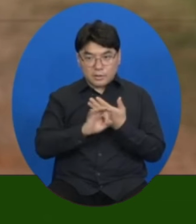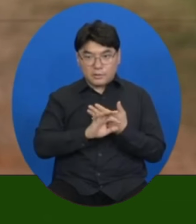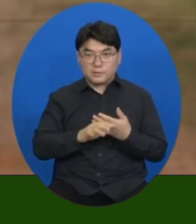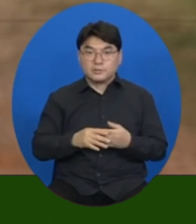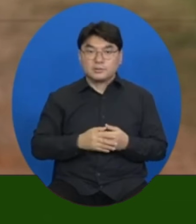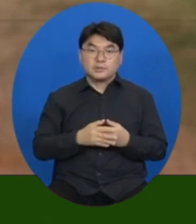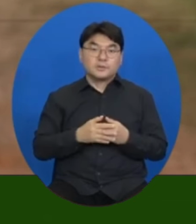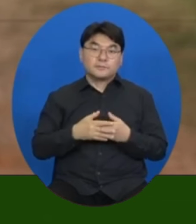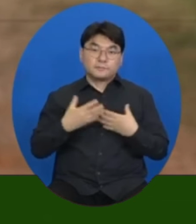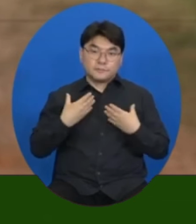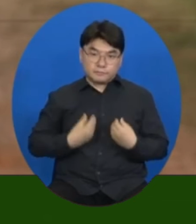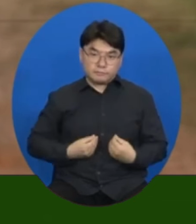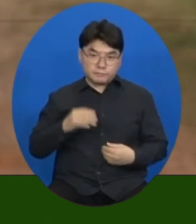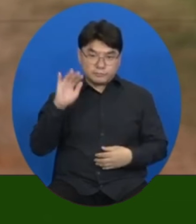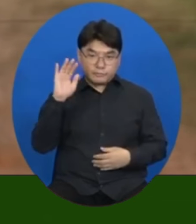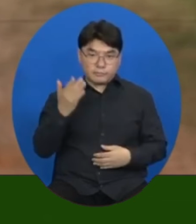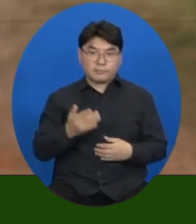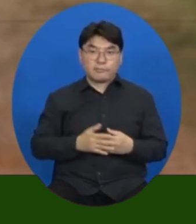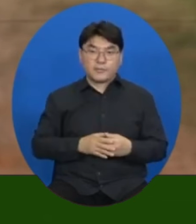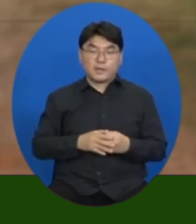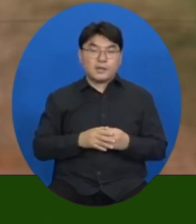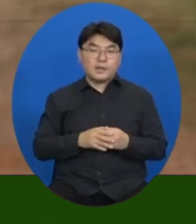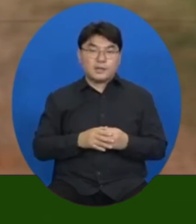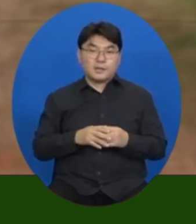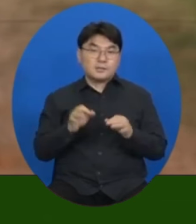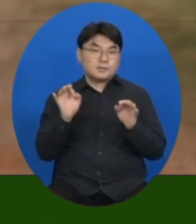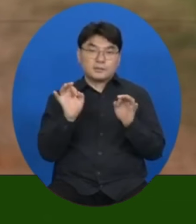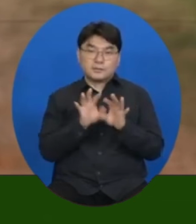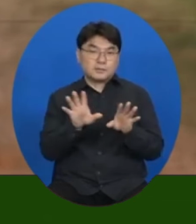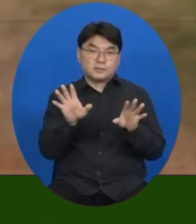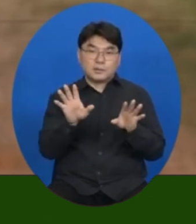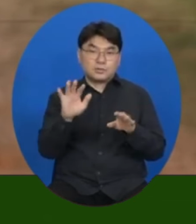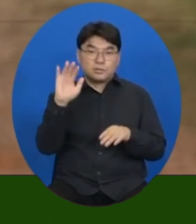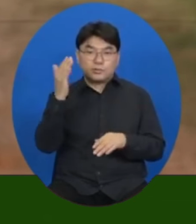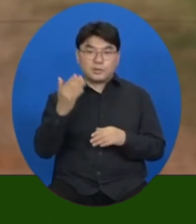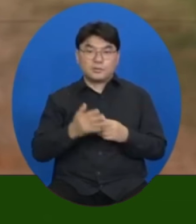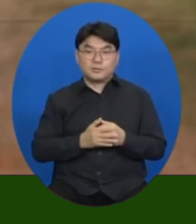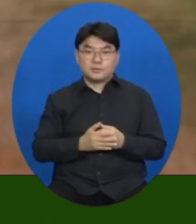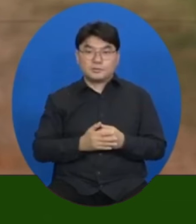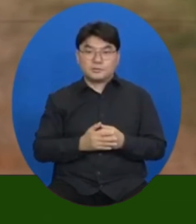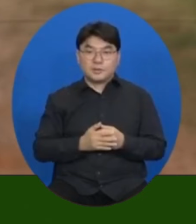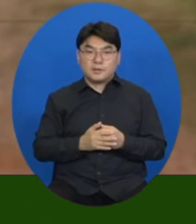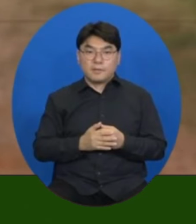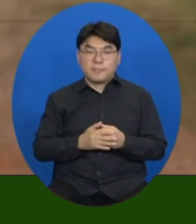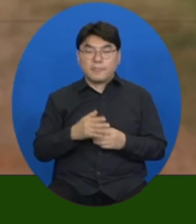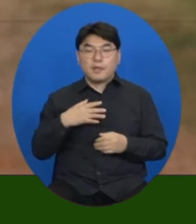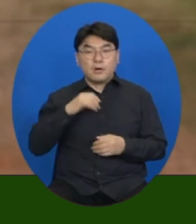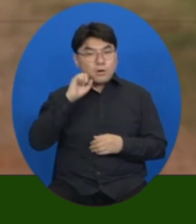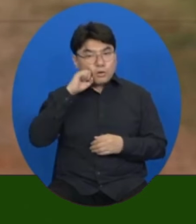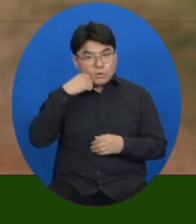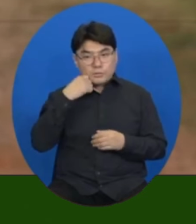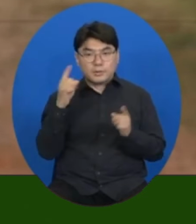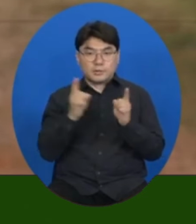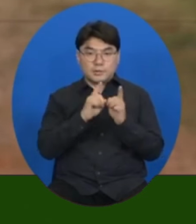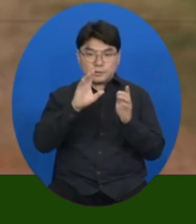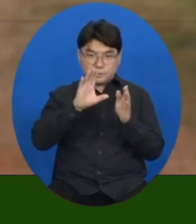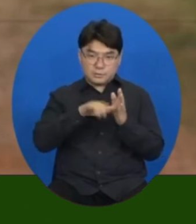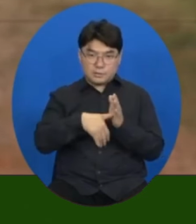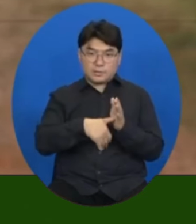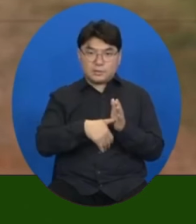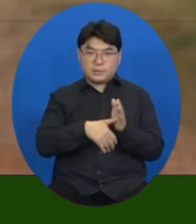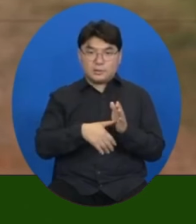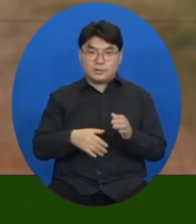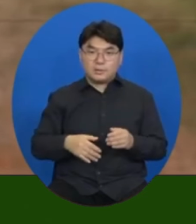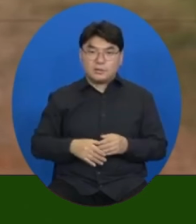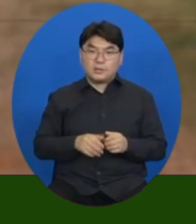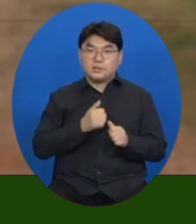이것들은 단지 일시적인 것뿐이기 때문에 그렇습니다 내 삶에 비극이 닥쳤을 때 그 상실을 극복하는 도움이